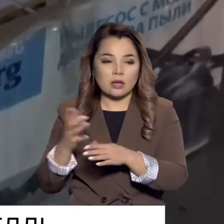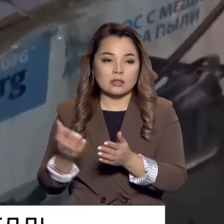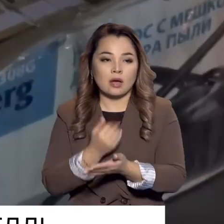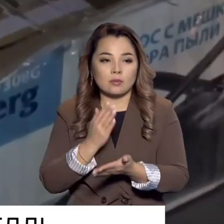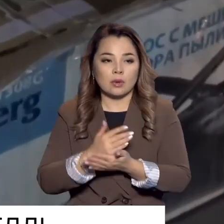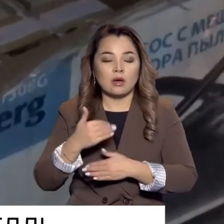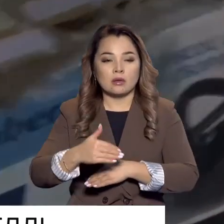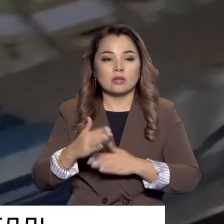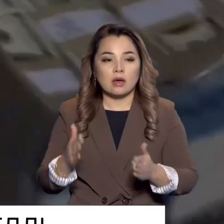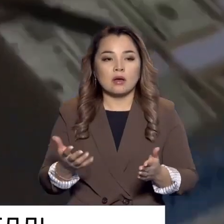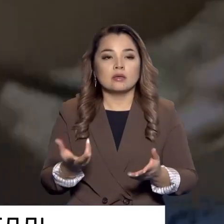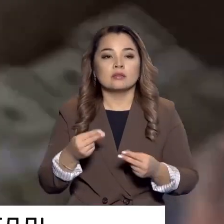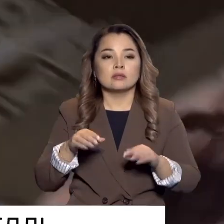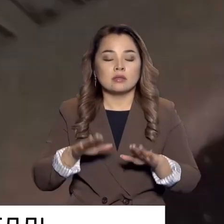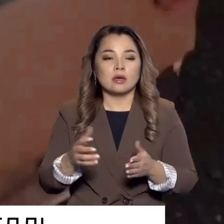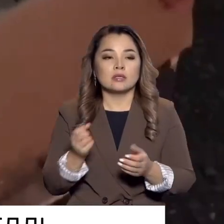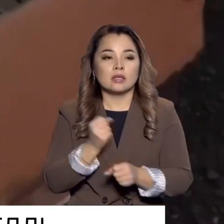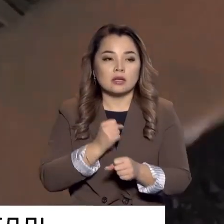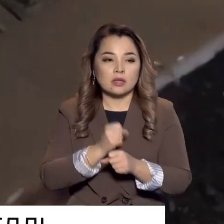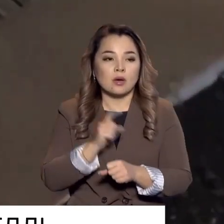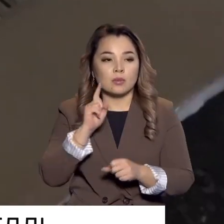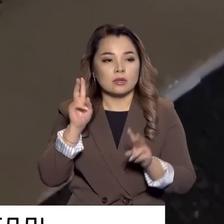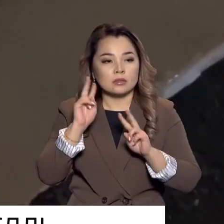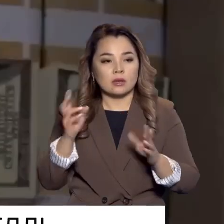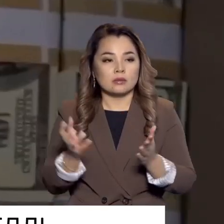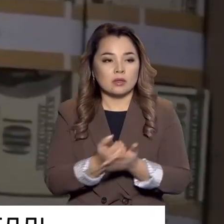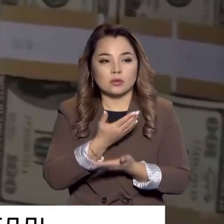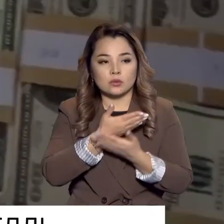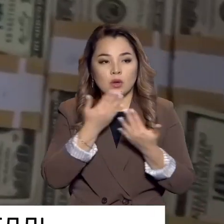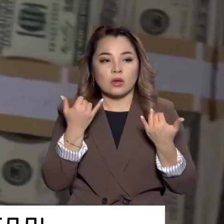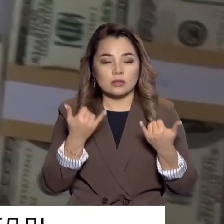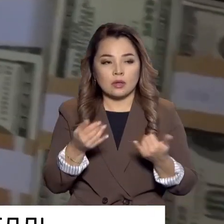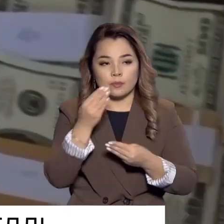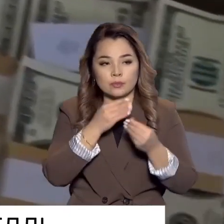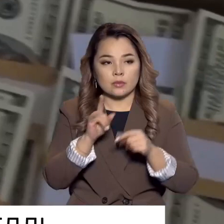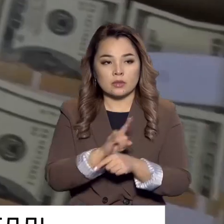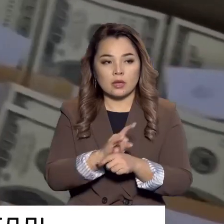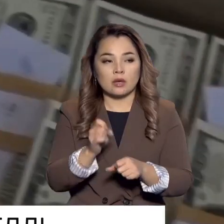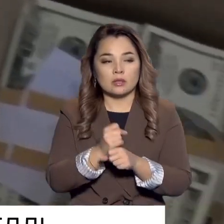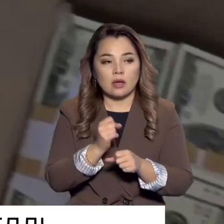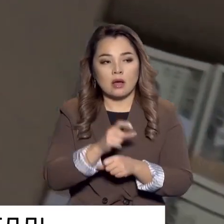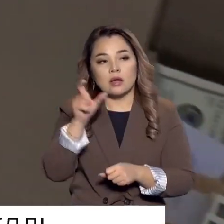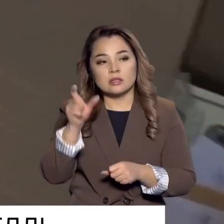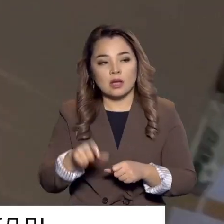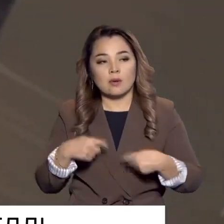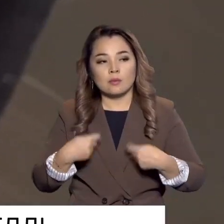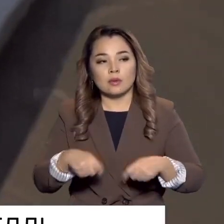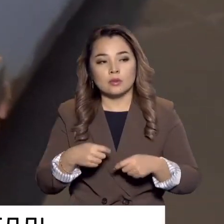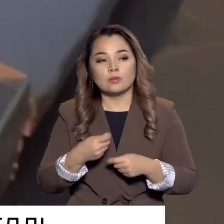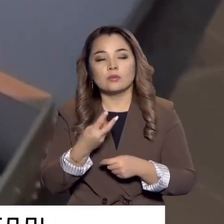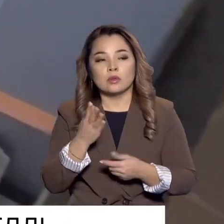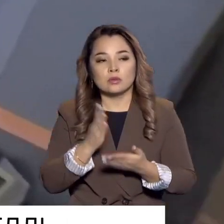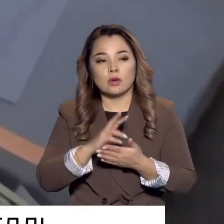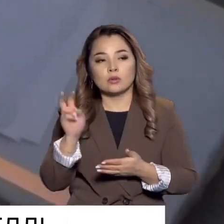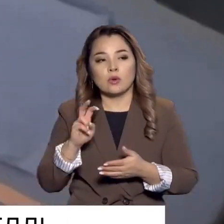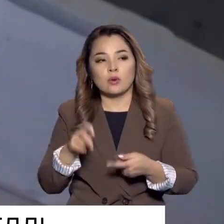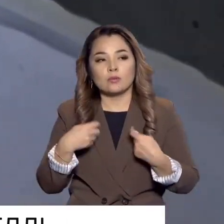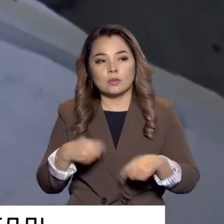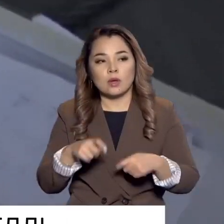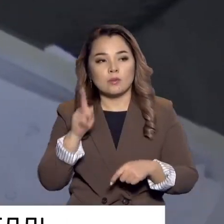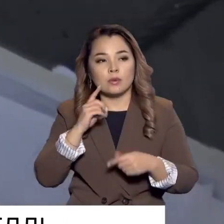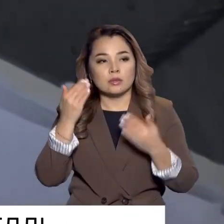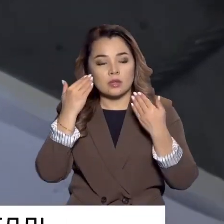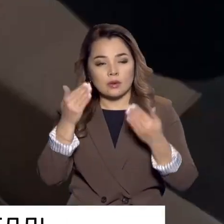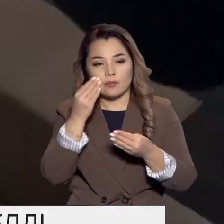Қап-қап ақшаның қайда жасалғаны әлі анықталған жоқ. Ұзақ уақыт жалған ақша әзірлеген азаматтың нарыққа қанша мың доллар сатып үлгергені де